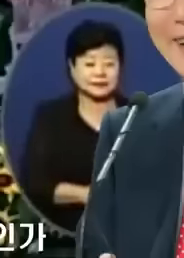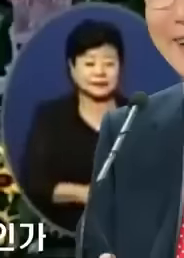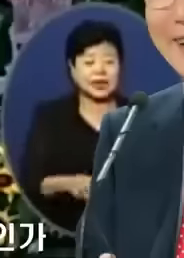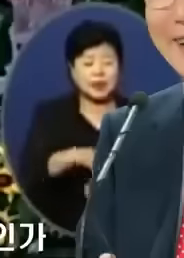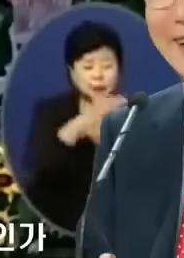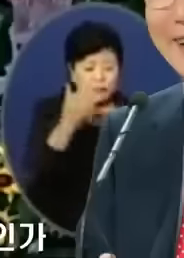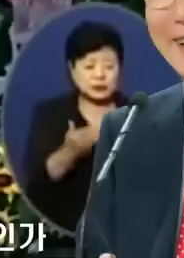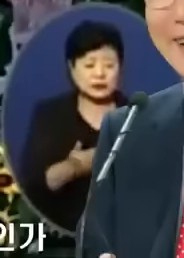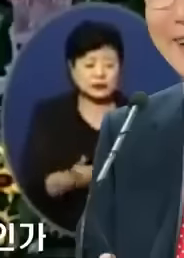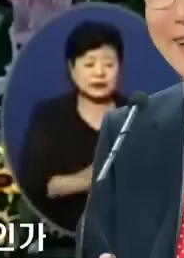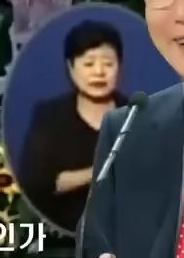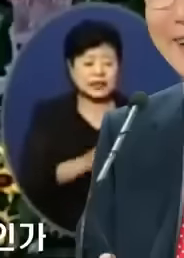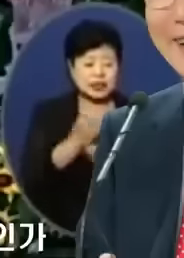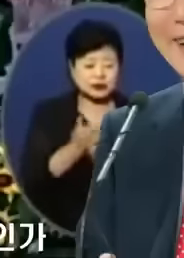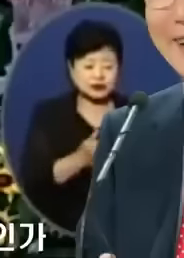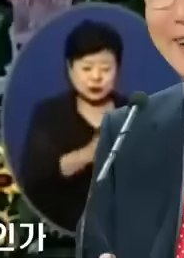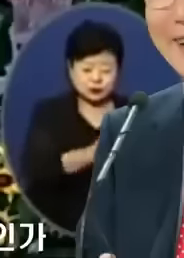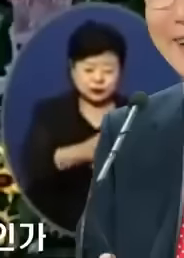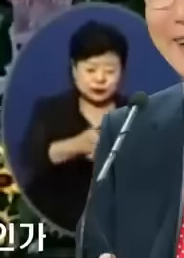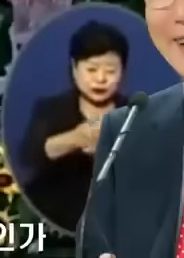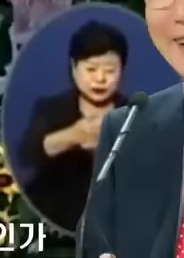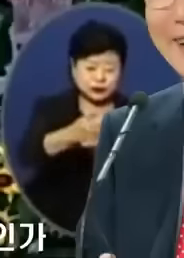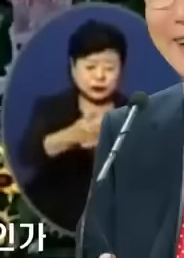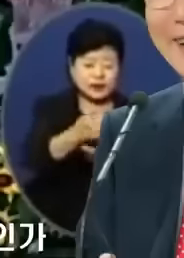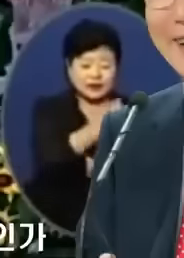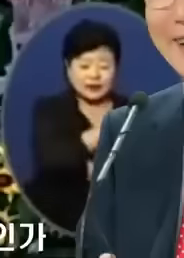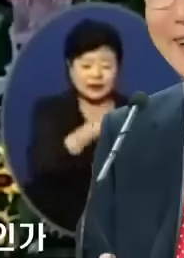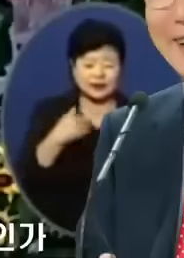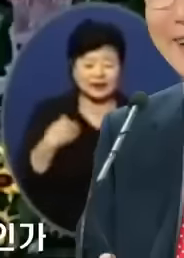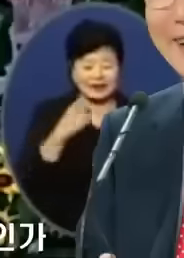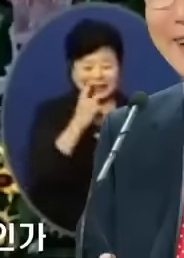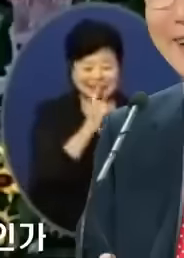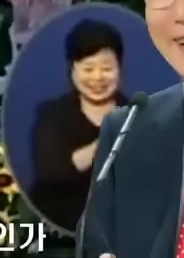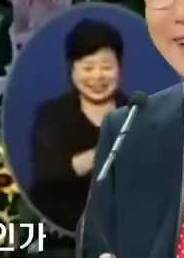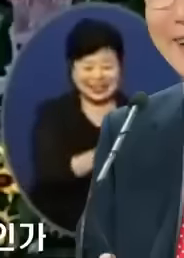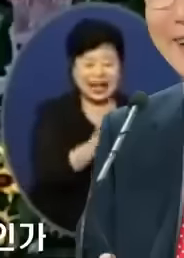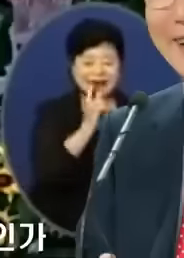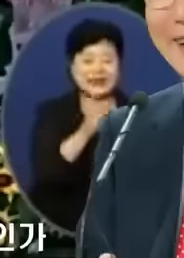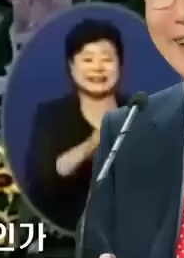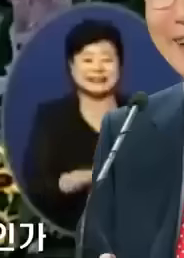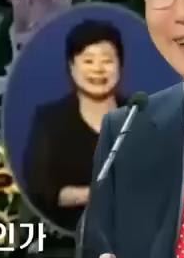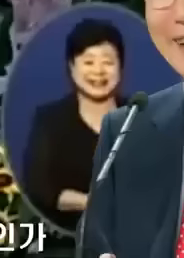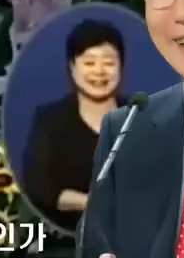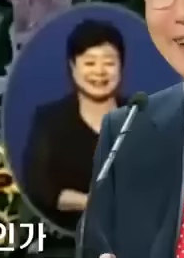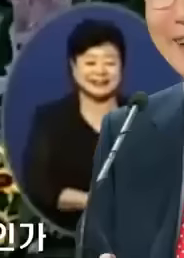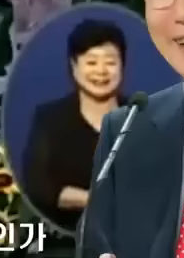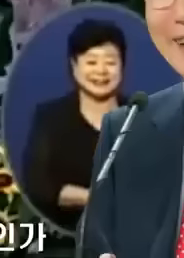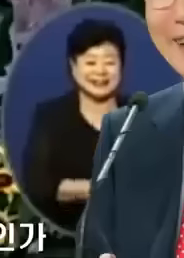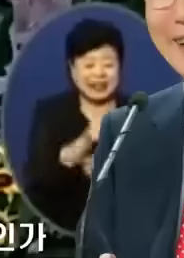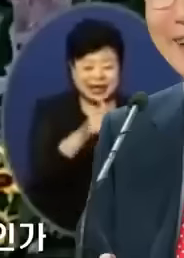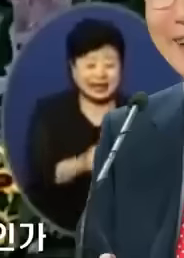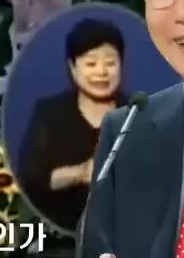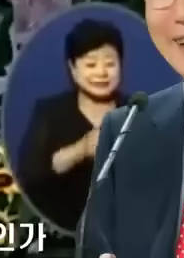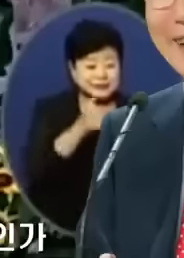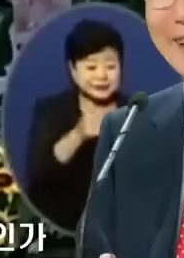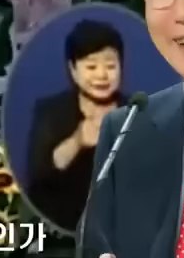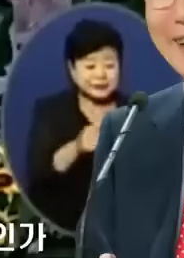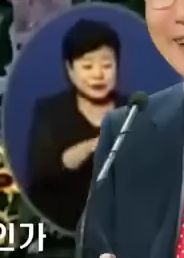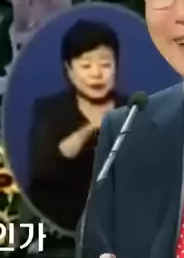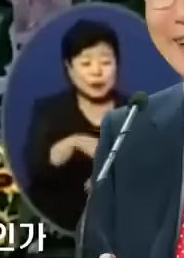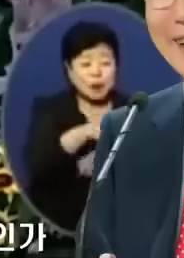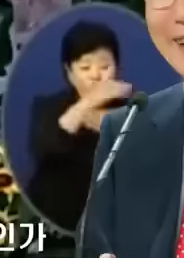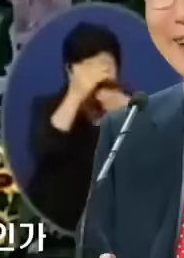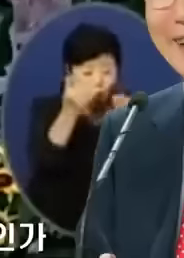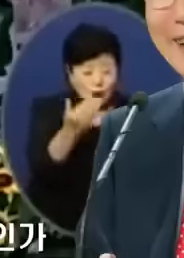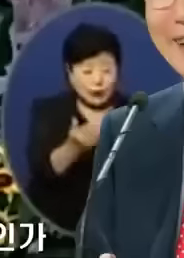이 모든 일에 우리를 사랑하시는 이로 말미암아 우리가 넉넉히 이기나니라고 말씀하고 있는 것입니다. 하나님은 우리